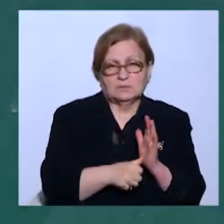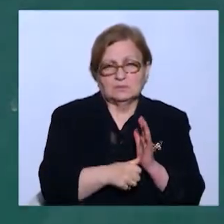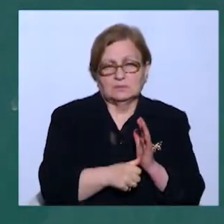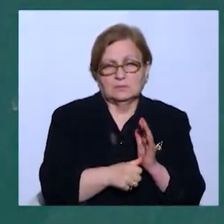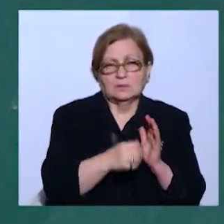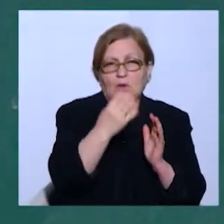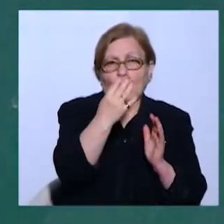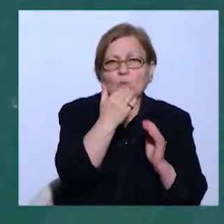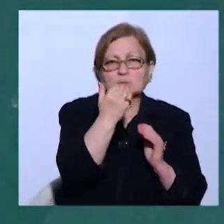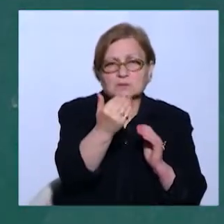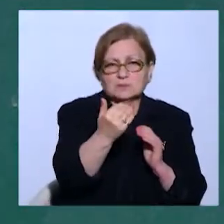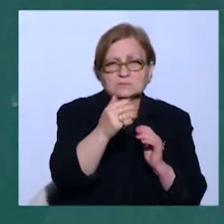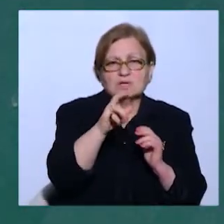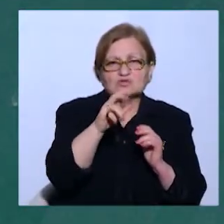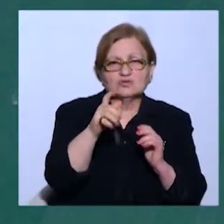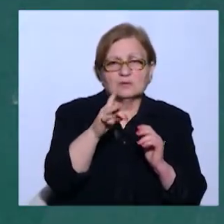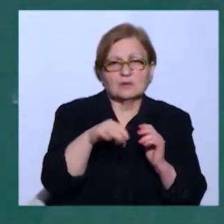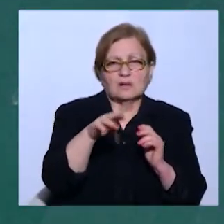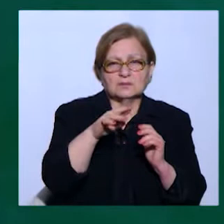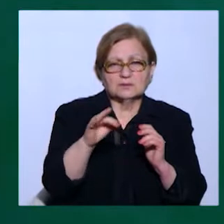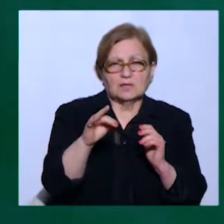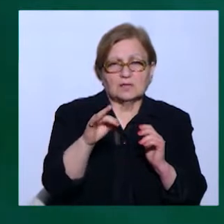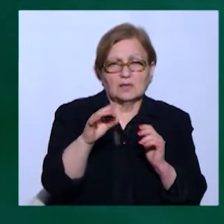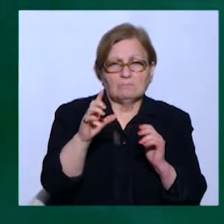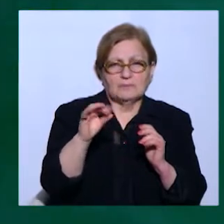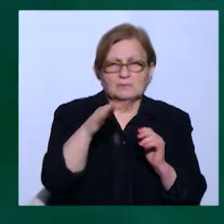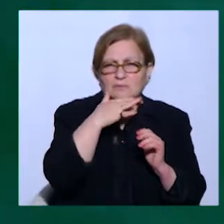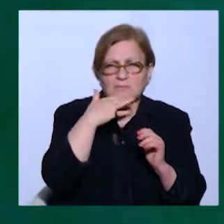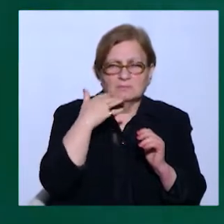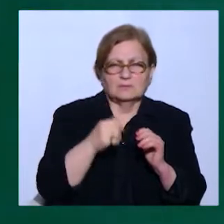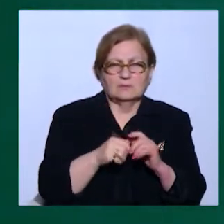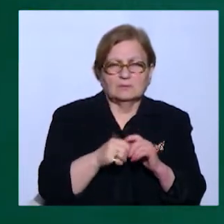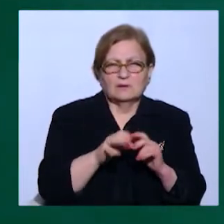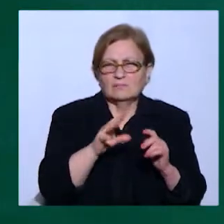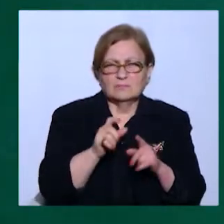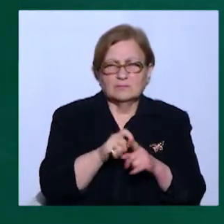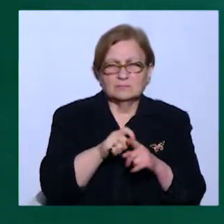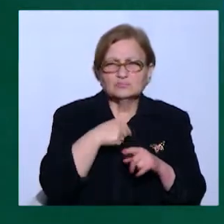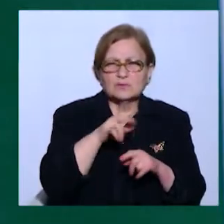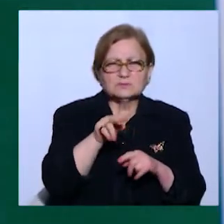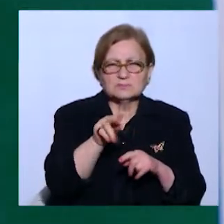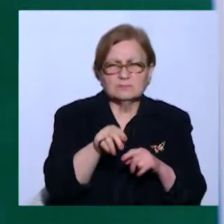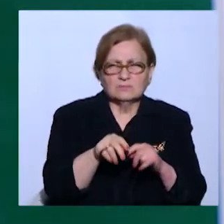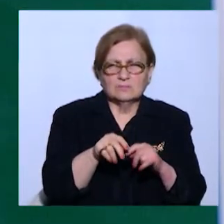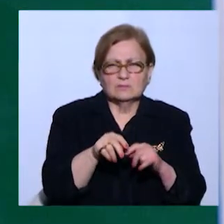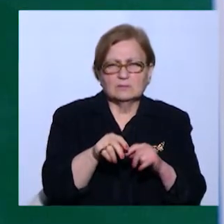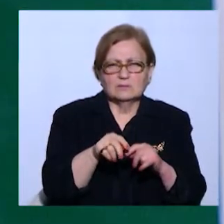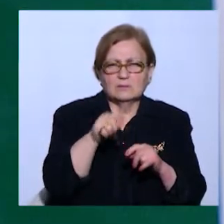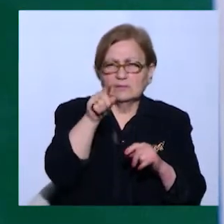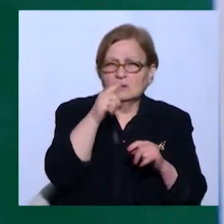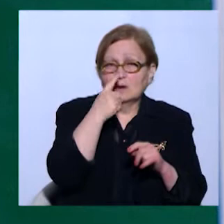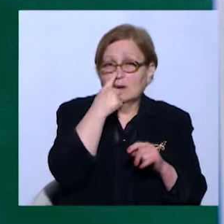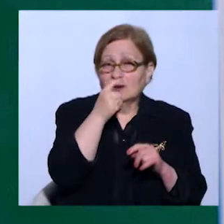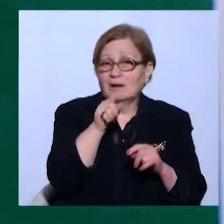4-ის ჯერადები. ყველაფერი სიტყვა, რომელსაც ვამბობ, ყველა სიტყვა, რომელსაც ვამბობ, თავისთავად უკვე